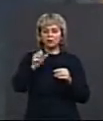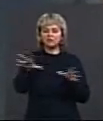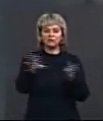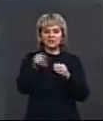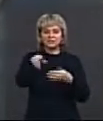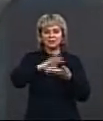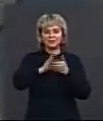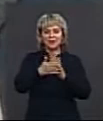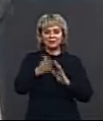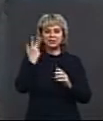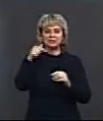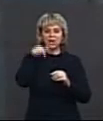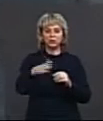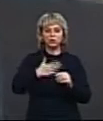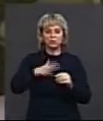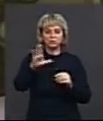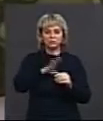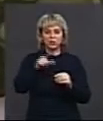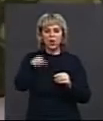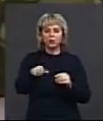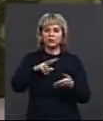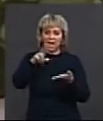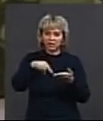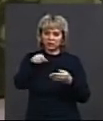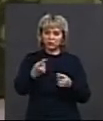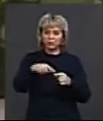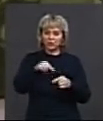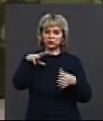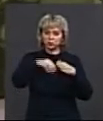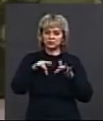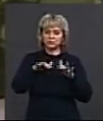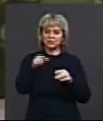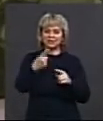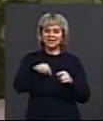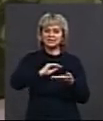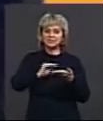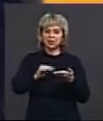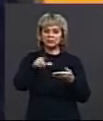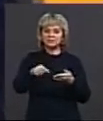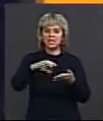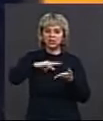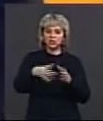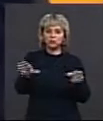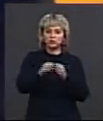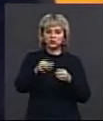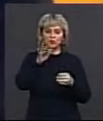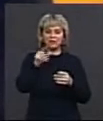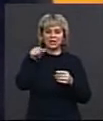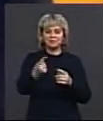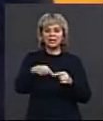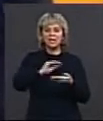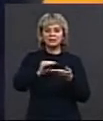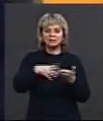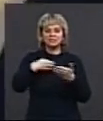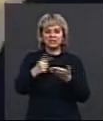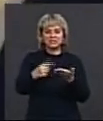ним договаривались, когда у нас было, он аккредитовал, по сути дела. Эти записки – кирпич со спрессованным временем, написал